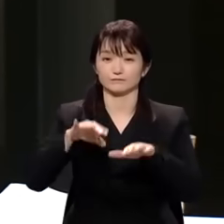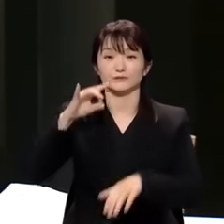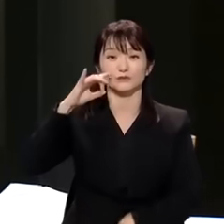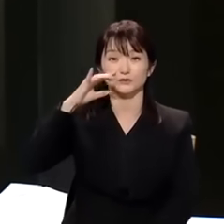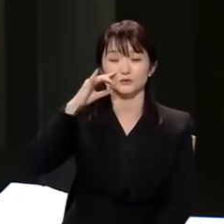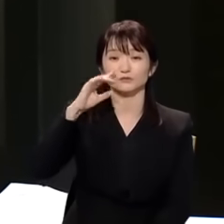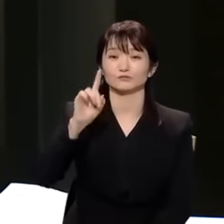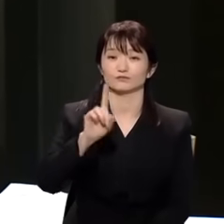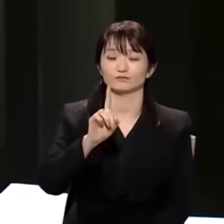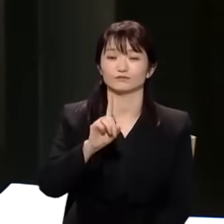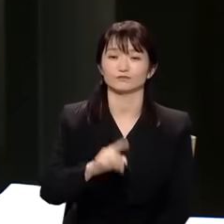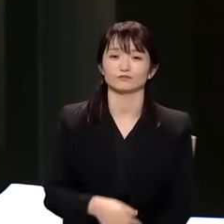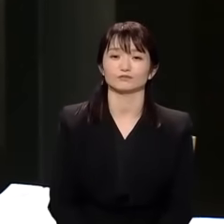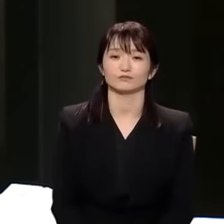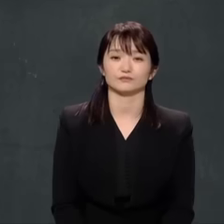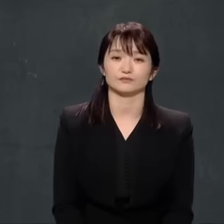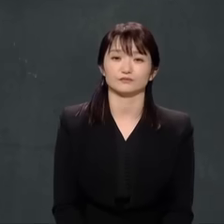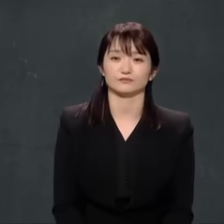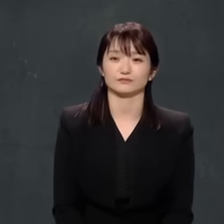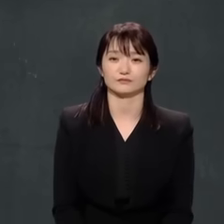궁금증 짚어보죠